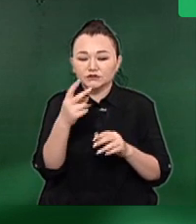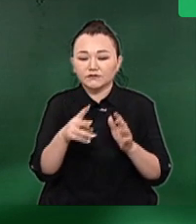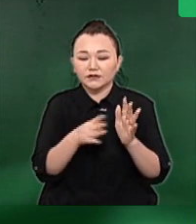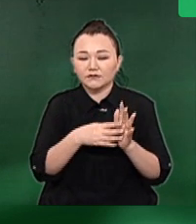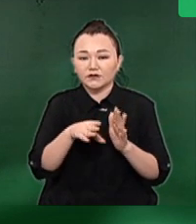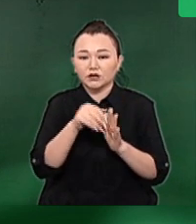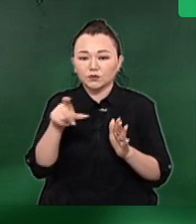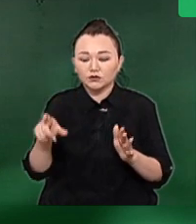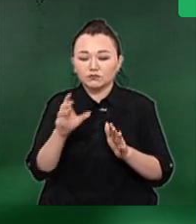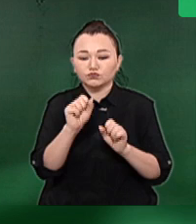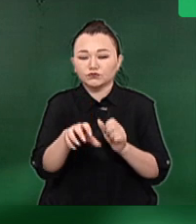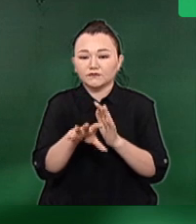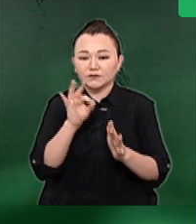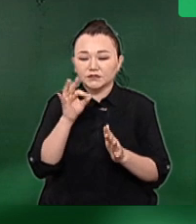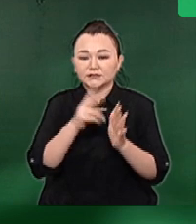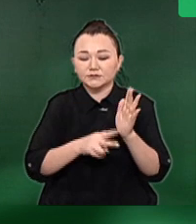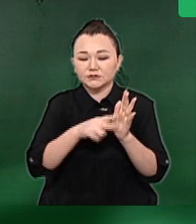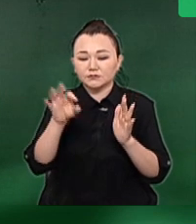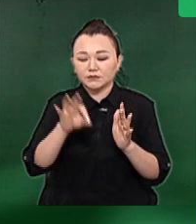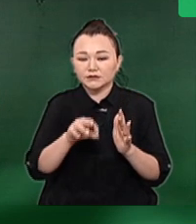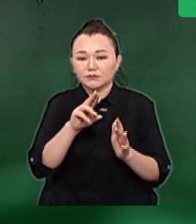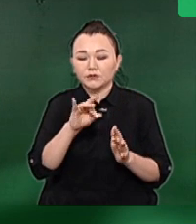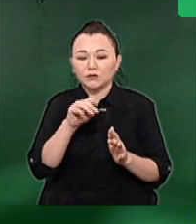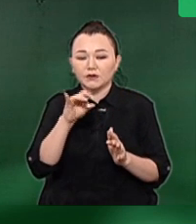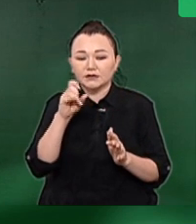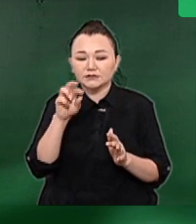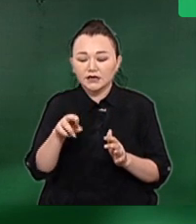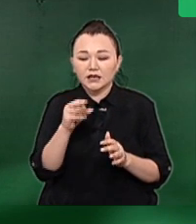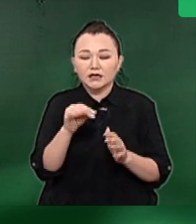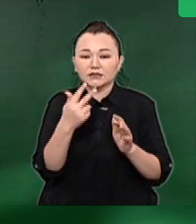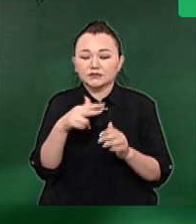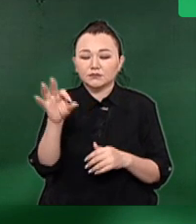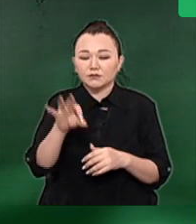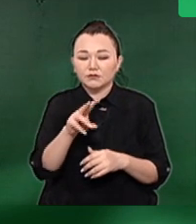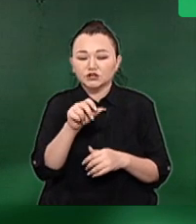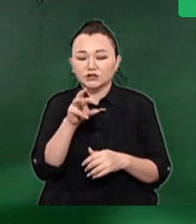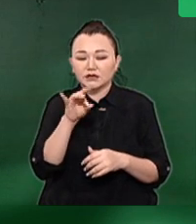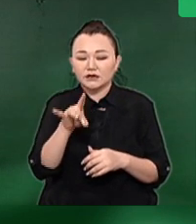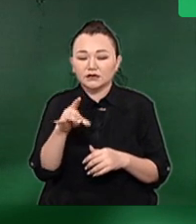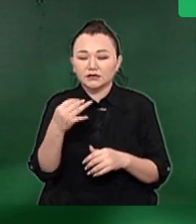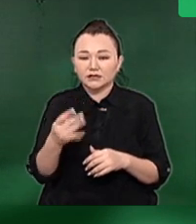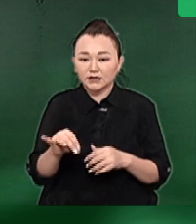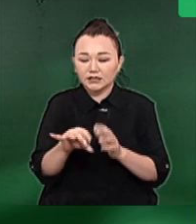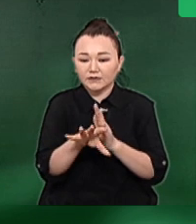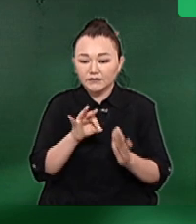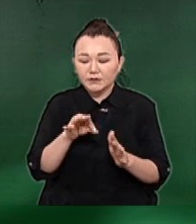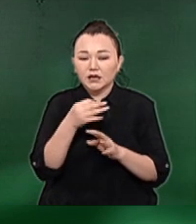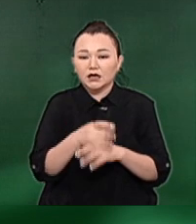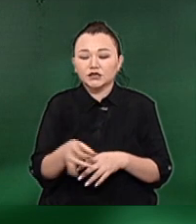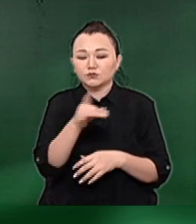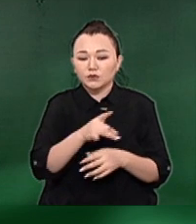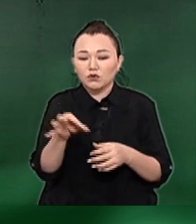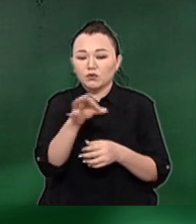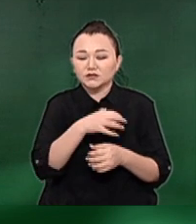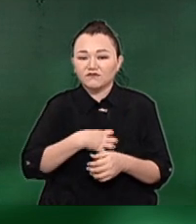депутат сайлана алады. Яғни 70% пропорционалды, 30% мажоритарлық негізде. Ал облыс және республикалық маңызы